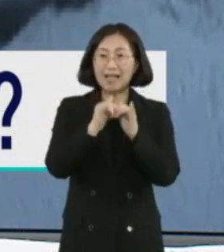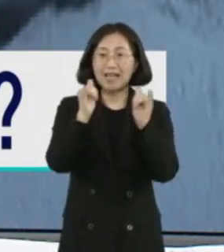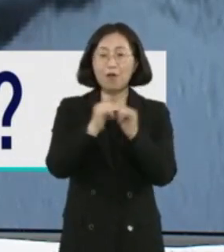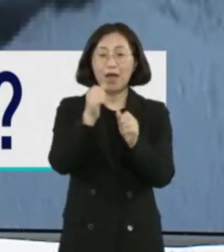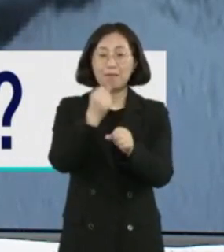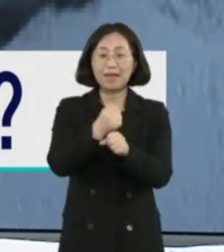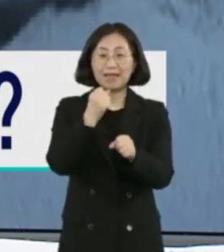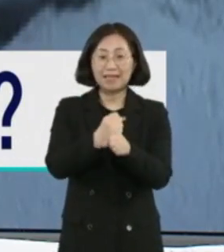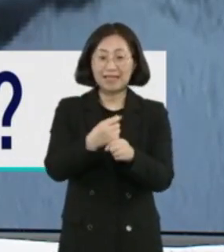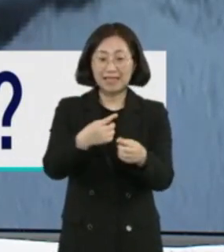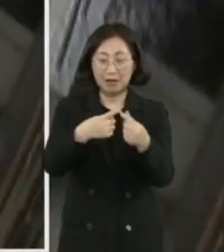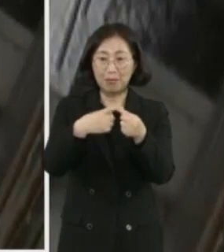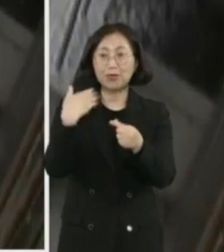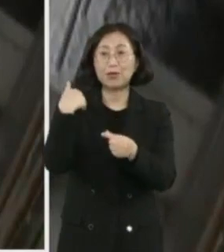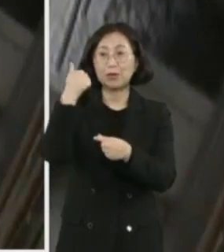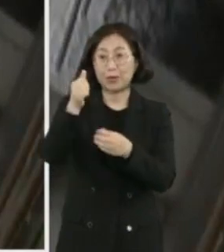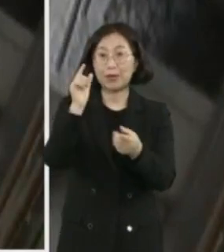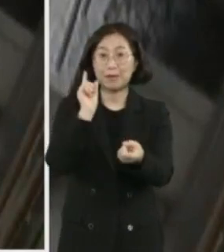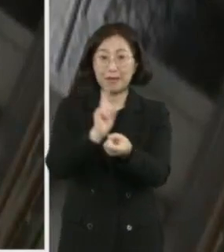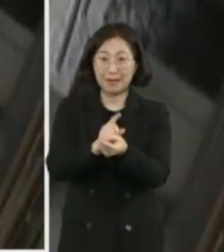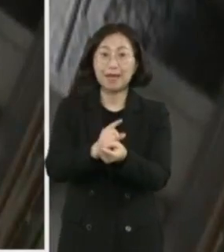만나봤습니다.